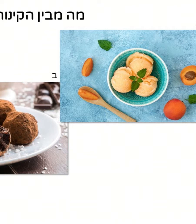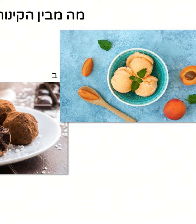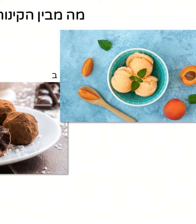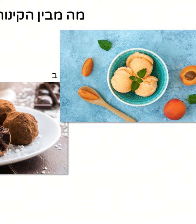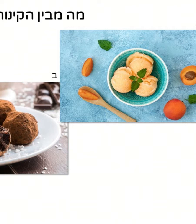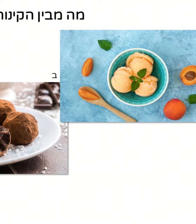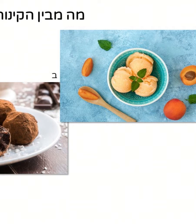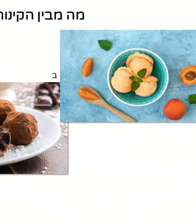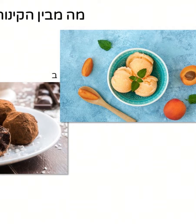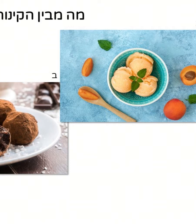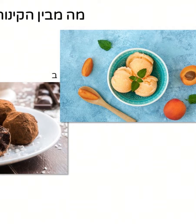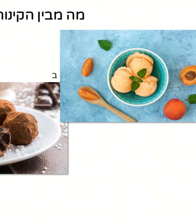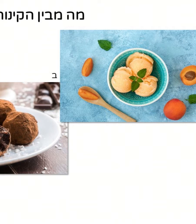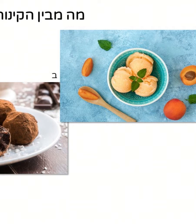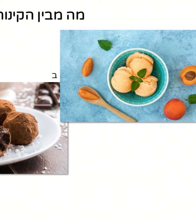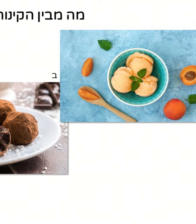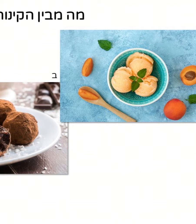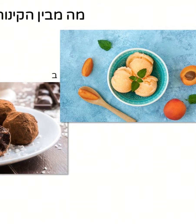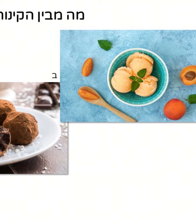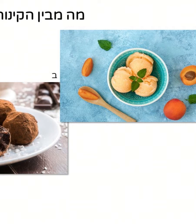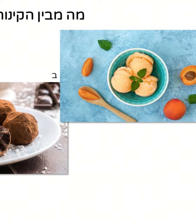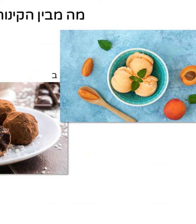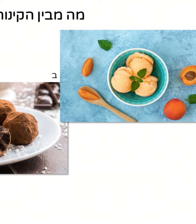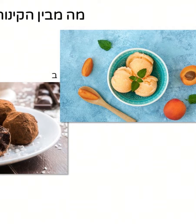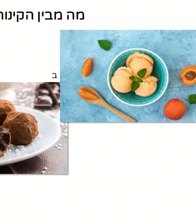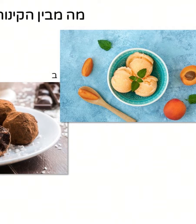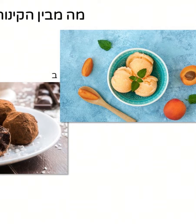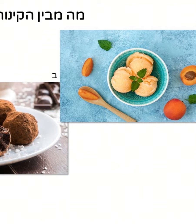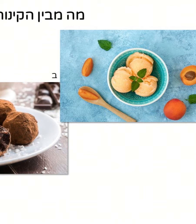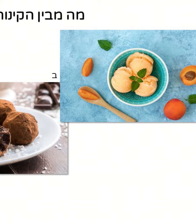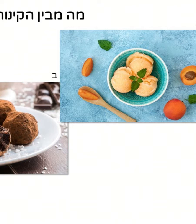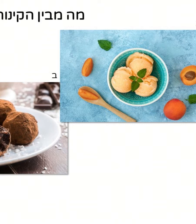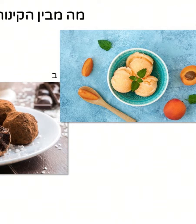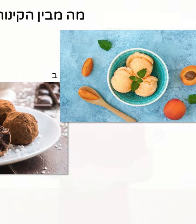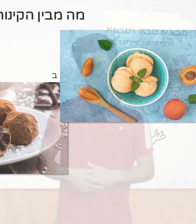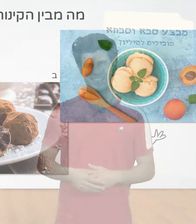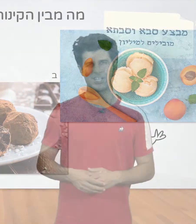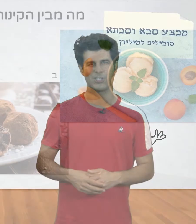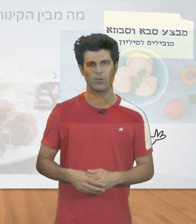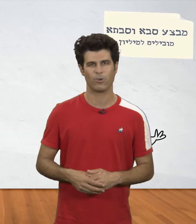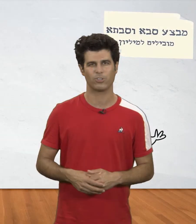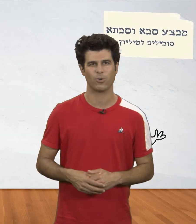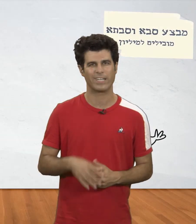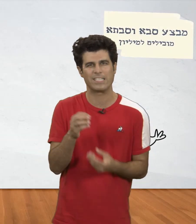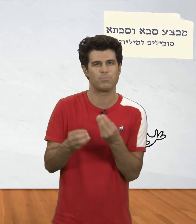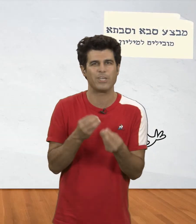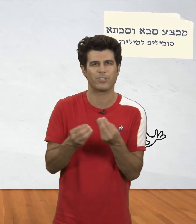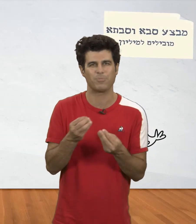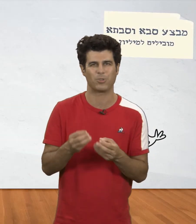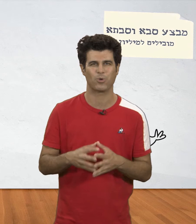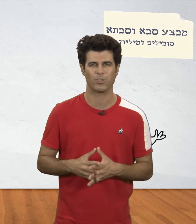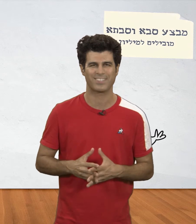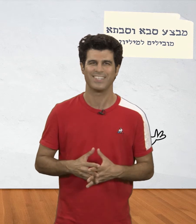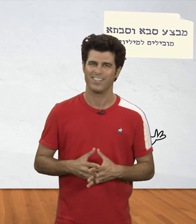לחשוב. מי שאמר שהתשובה היא ג' שימחא לעצמו כפיים. מרנג, נשיקות או